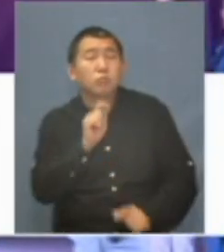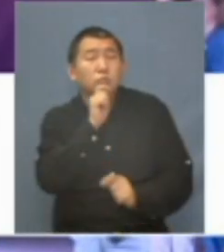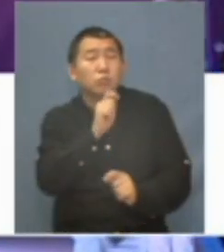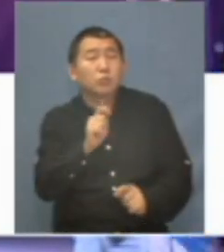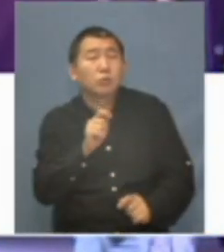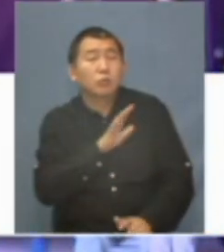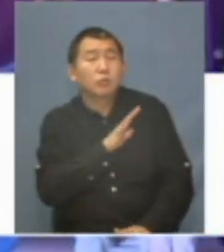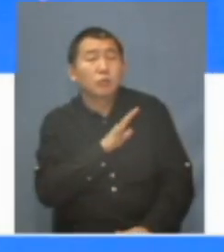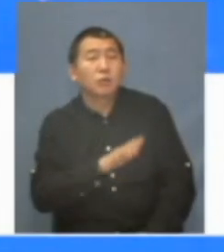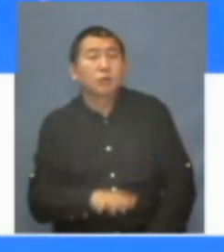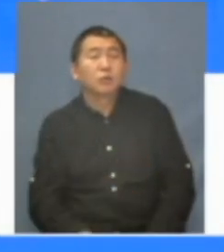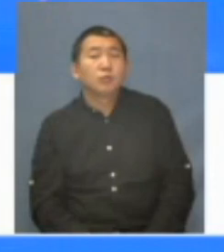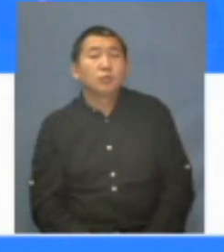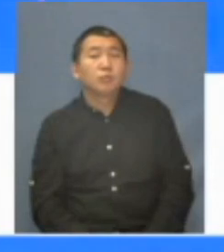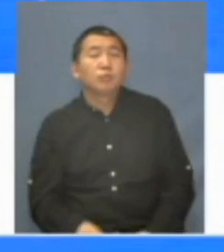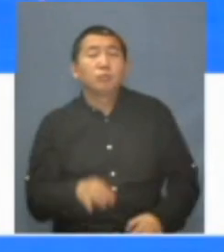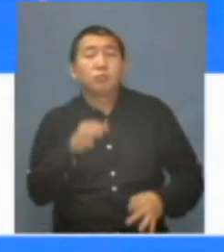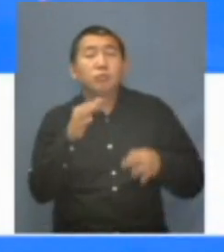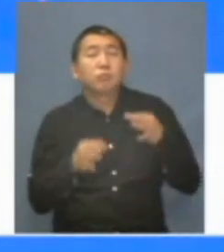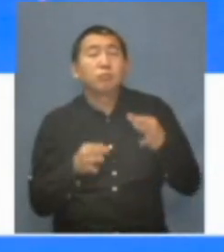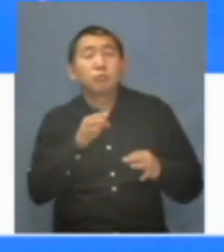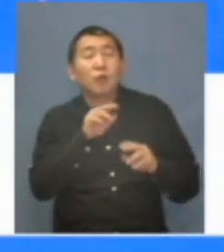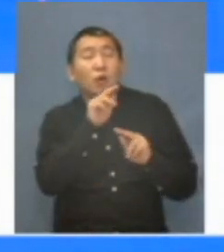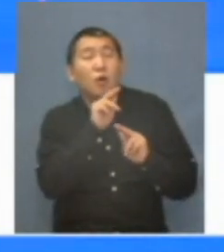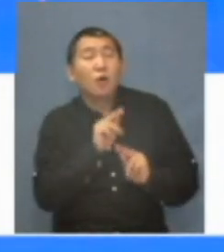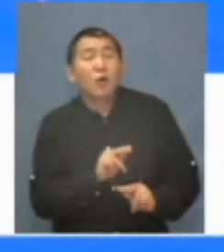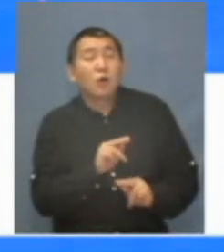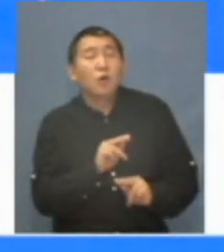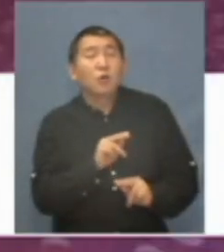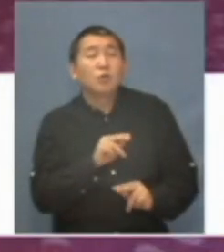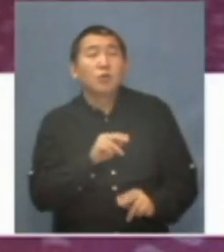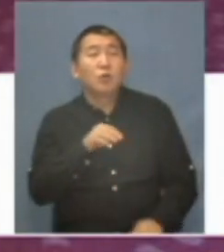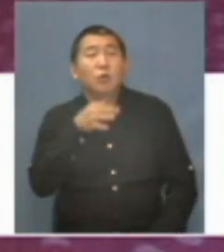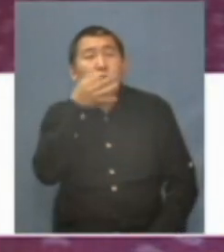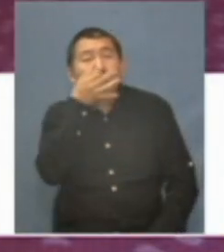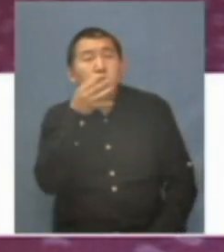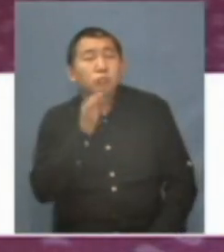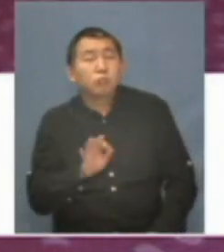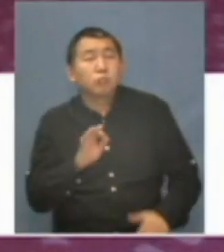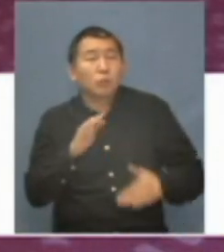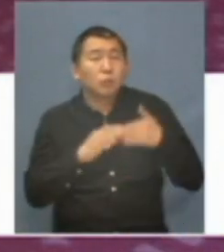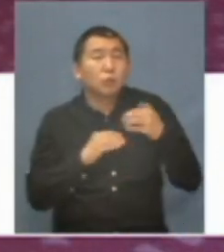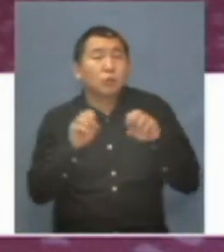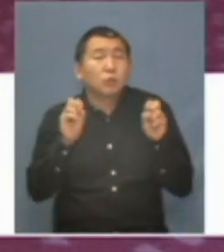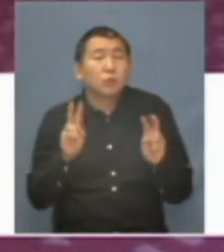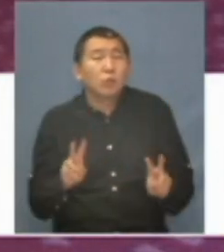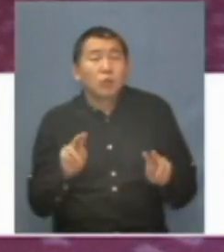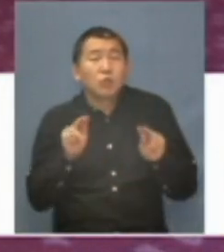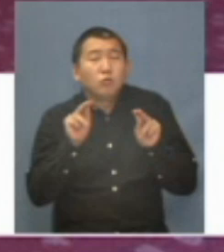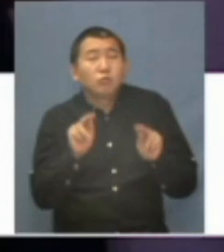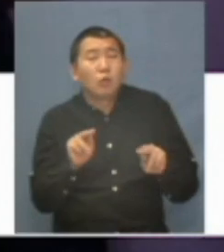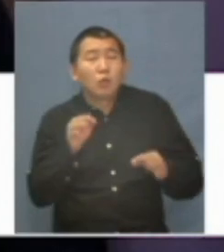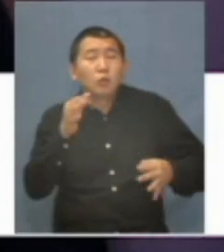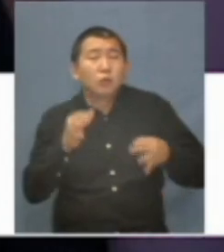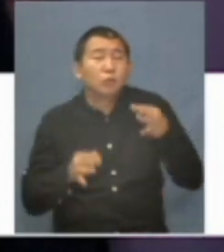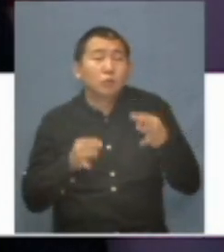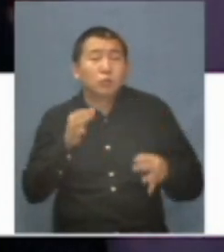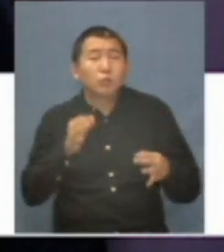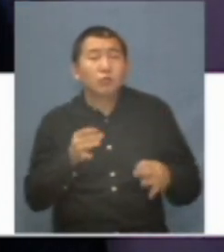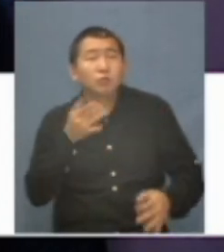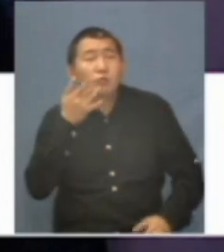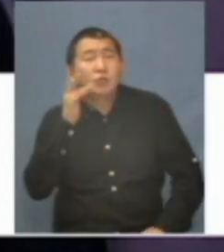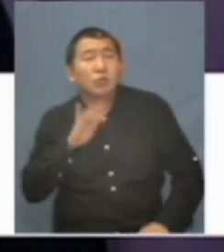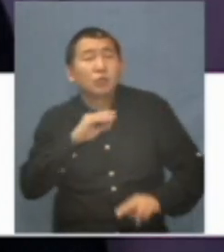Мемлекет басшысы сот жүйесі жұмысының сапасына, бұл салаға білікті мамандарды жұмылдыруға, әділ сот төрелігін орнатуға әрдайым назар